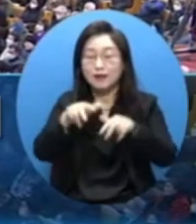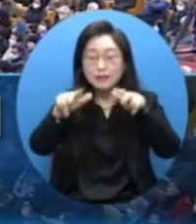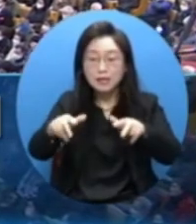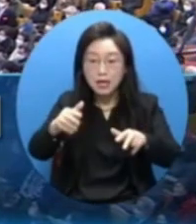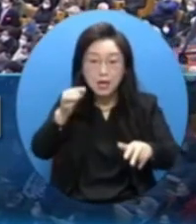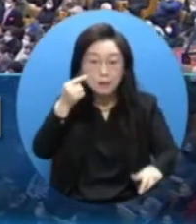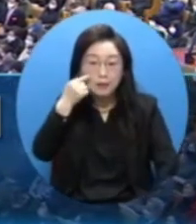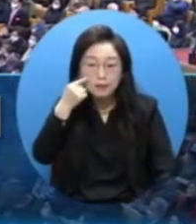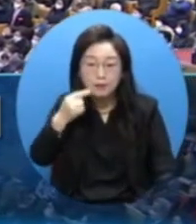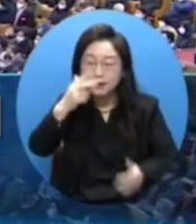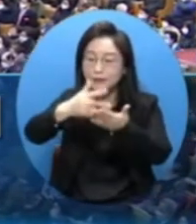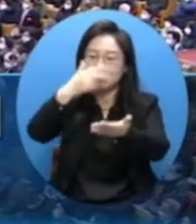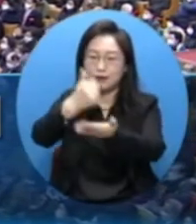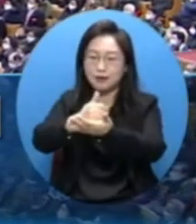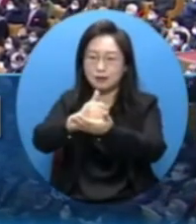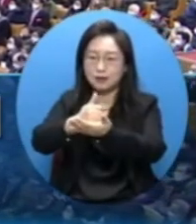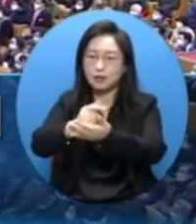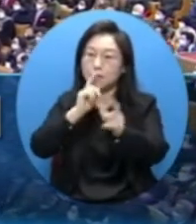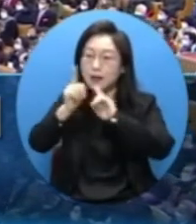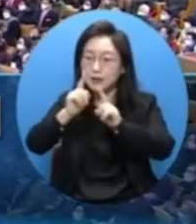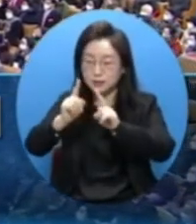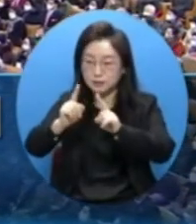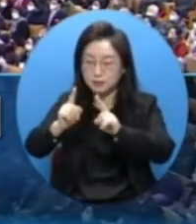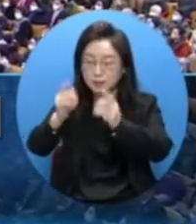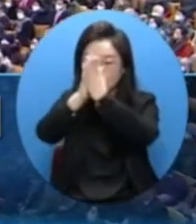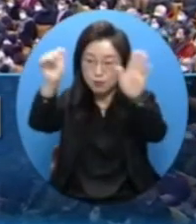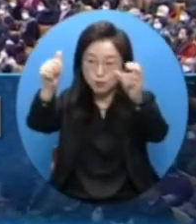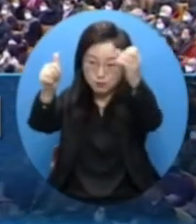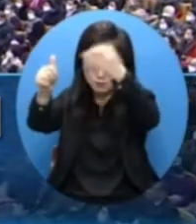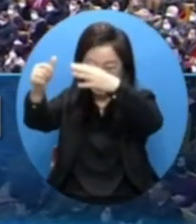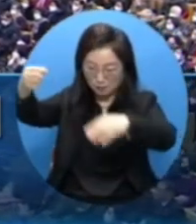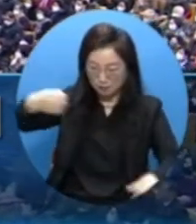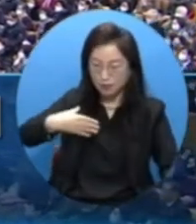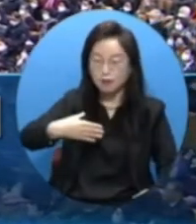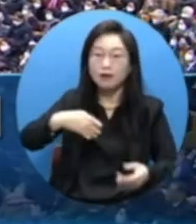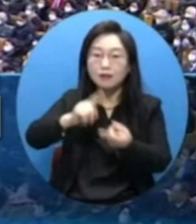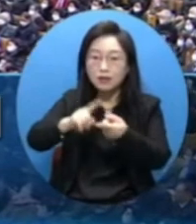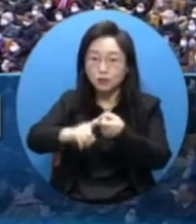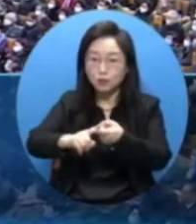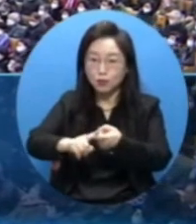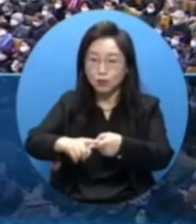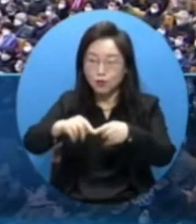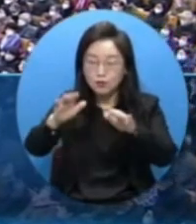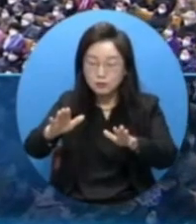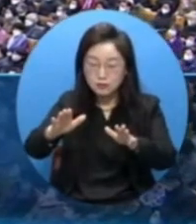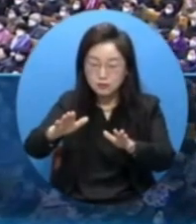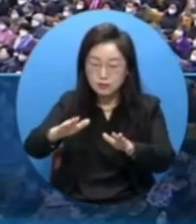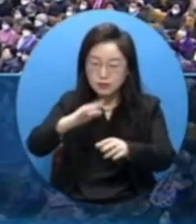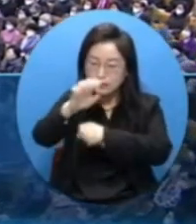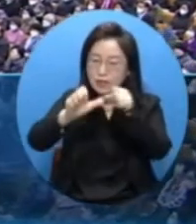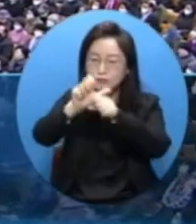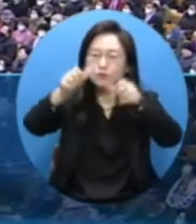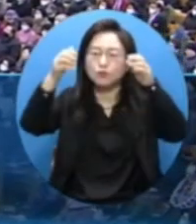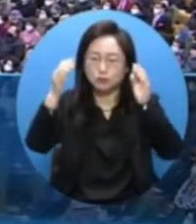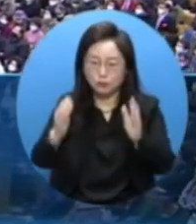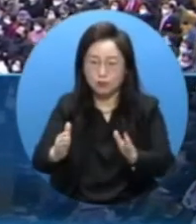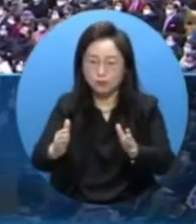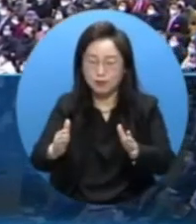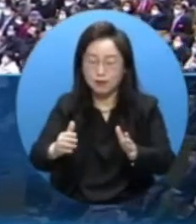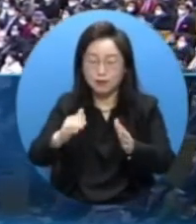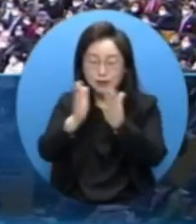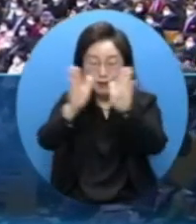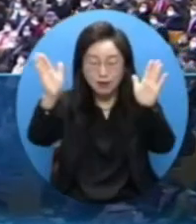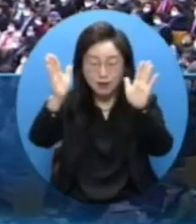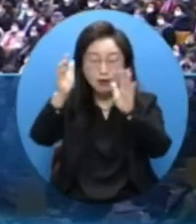보소서 얇게서이 말씀을 모세에게 이르신 때로부터 이스라엘의 광야에서 방어한이 45년 동안을 예약해서